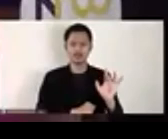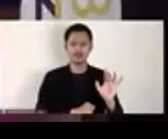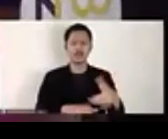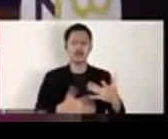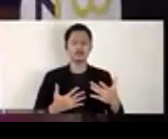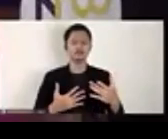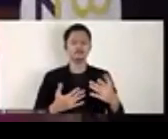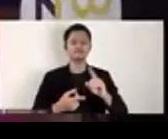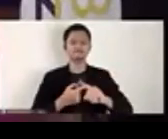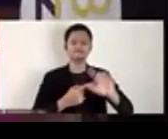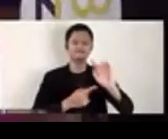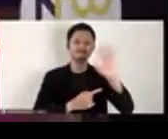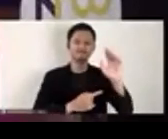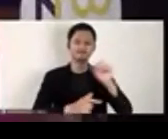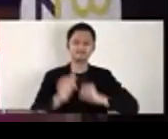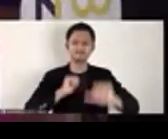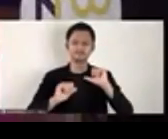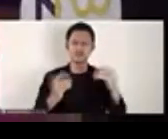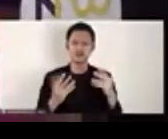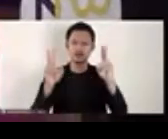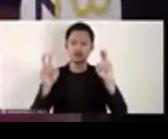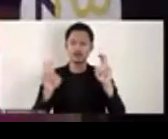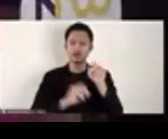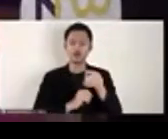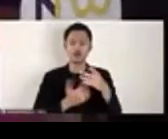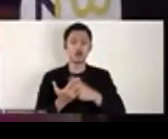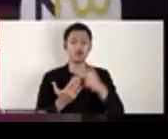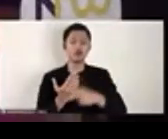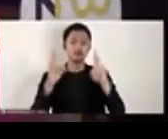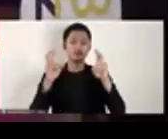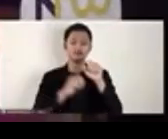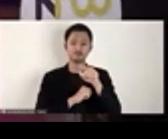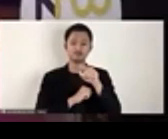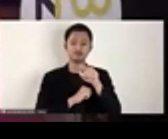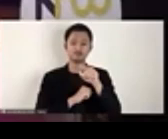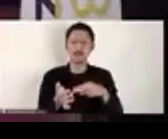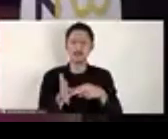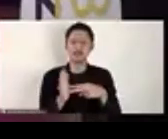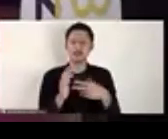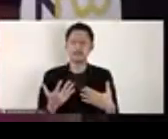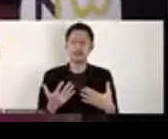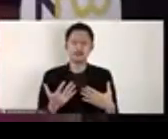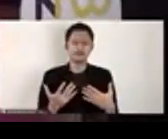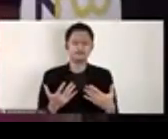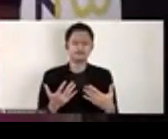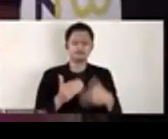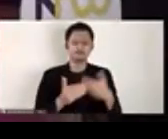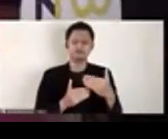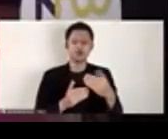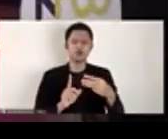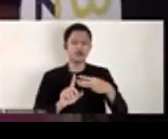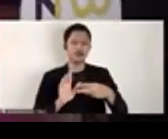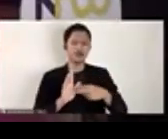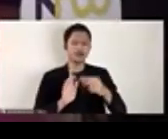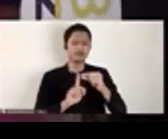sayang emang bertingkat pada isu itu atau memiliki program ada isu itu jadi bukan bukan kemudian hanya BNPT